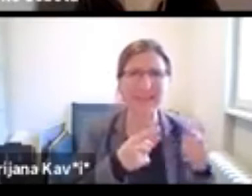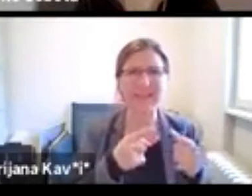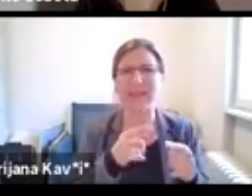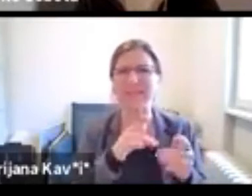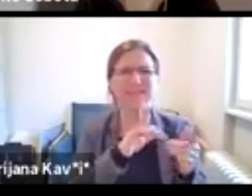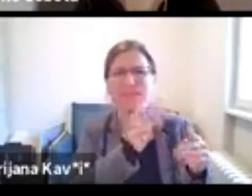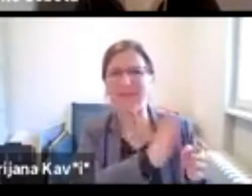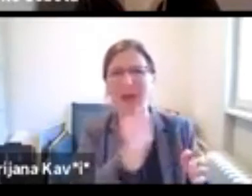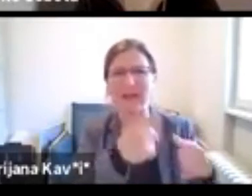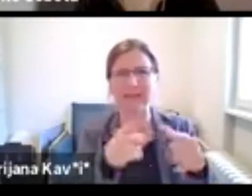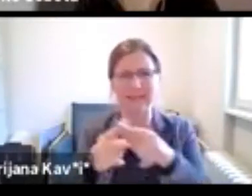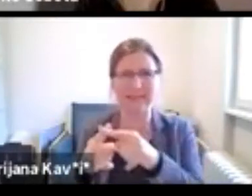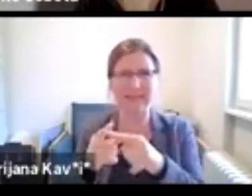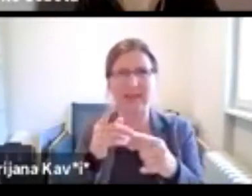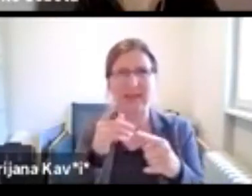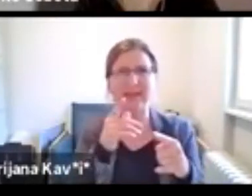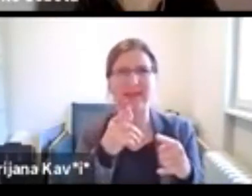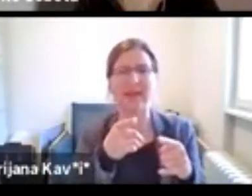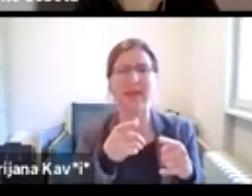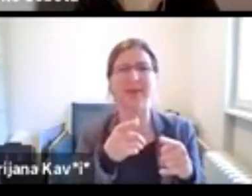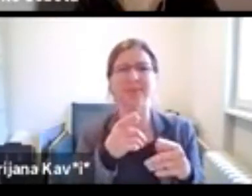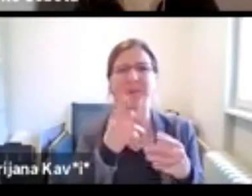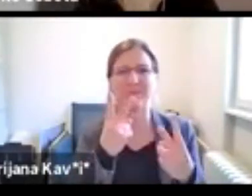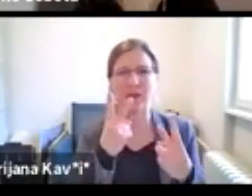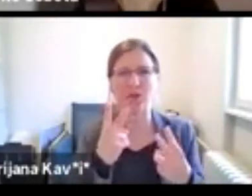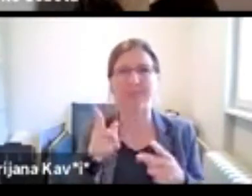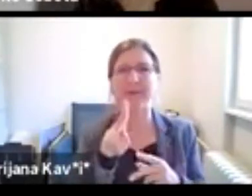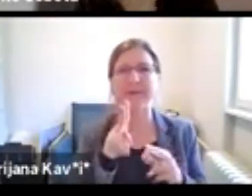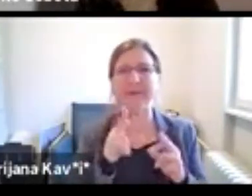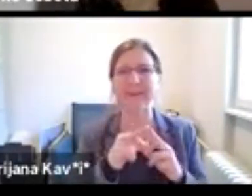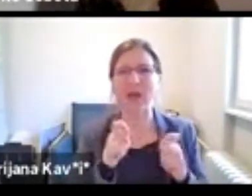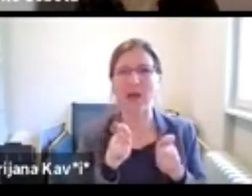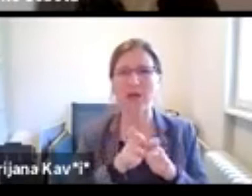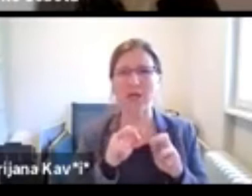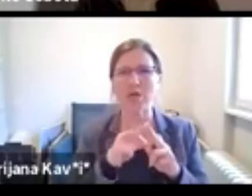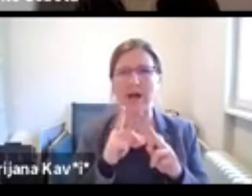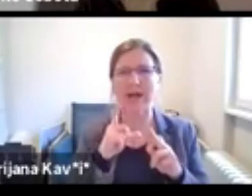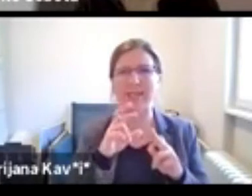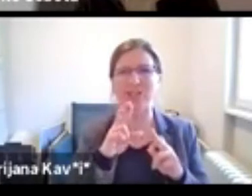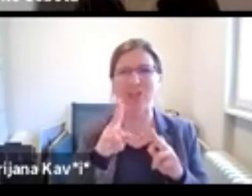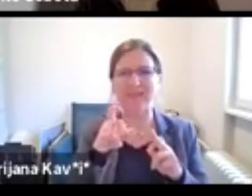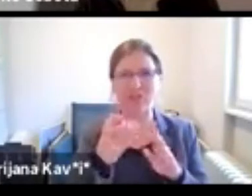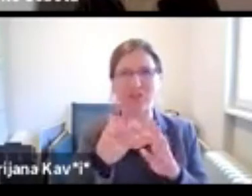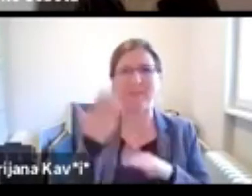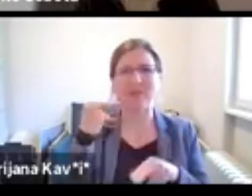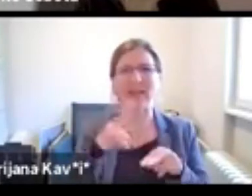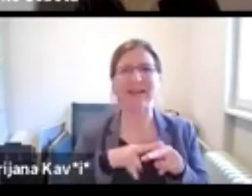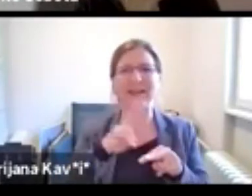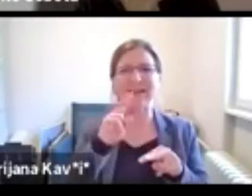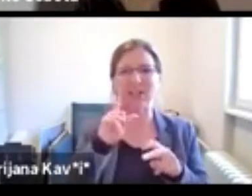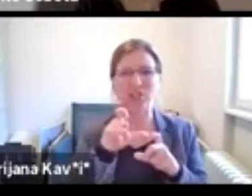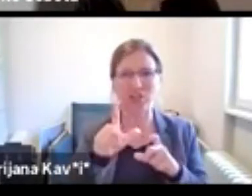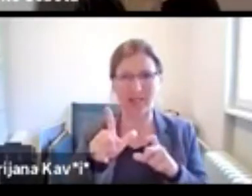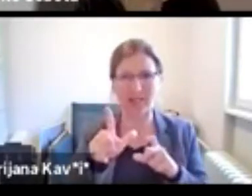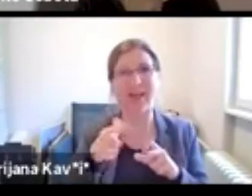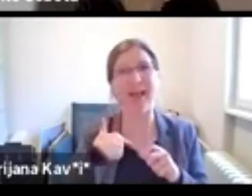stvari. Naša Iva Baričević, moram se i kod nje kontrolirati kao kod Mije, bivša Hiršu, a ja još uvijek